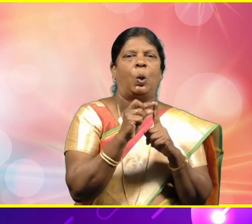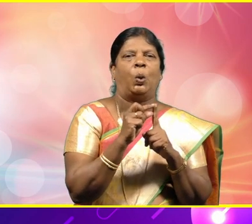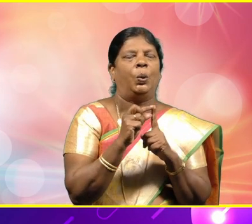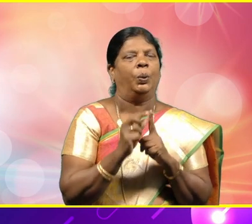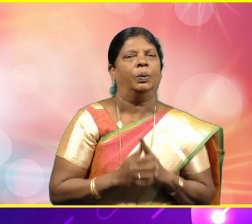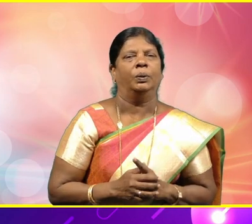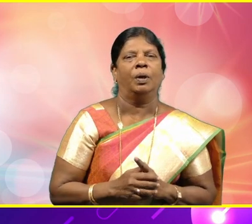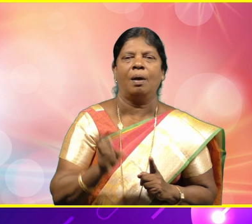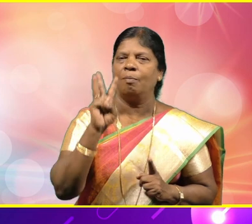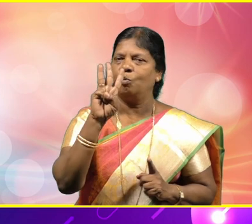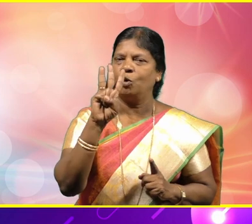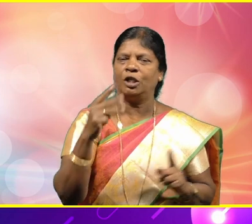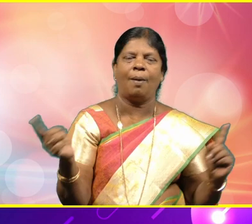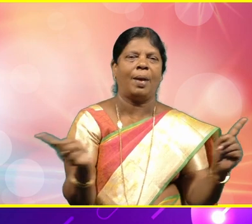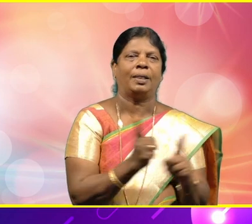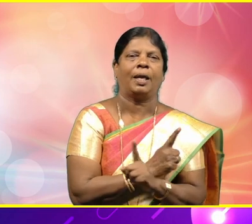காண்பிக்கிறேன்.